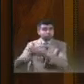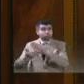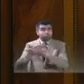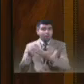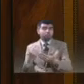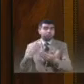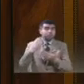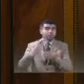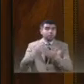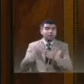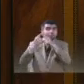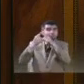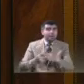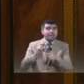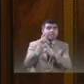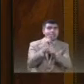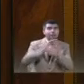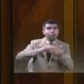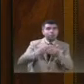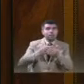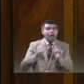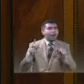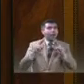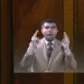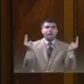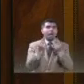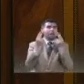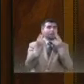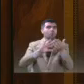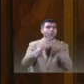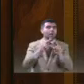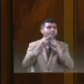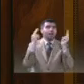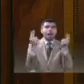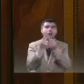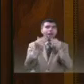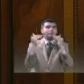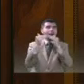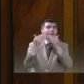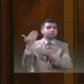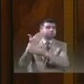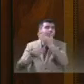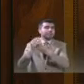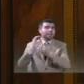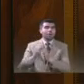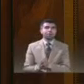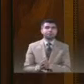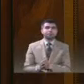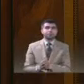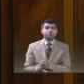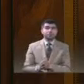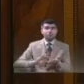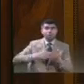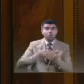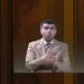المديونية هو نتيجة طبيعية للسياسة الاقتصادية التوسعية والإرادية والتي